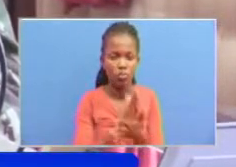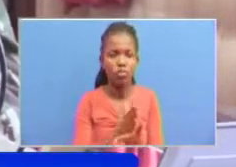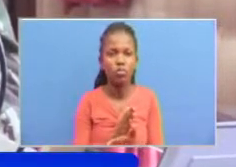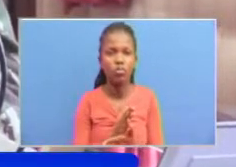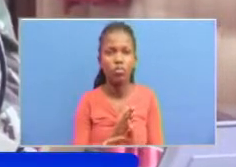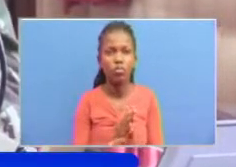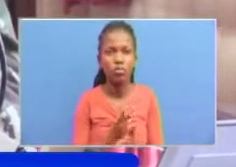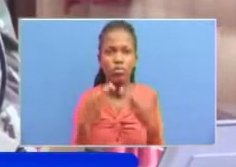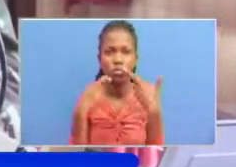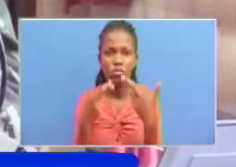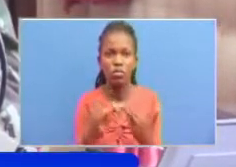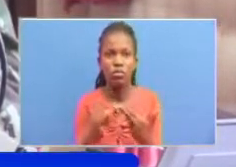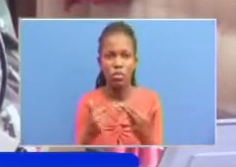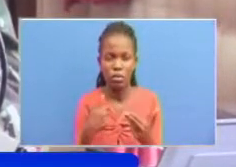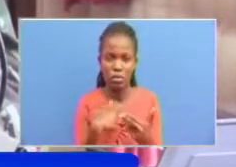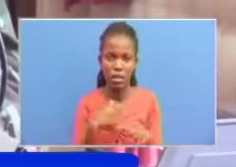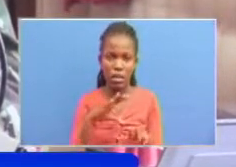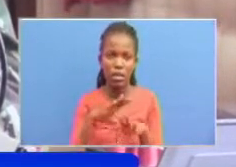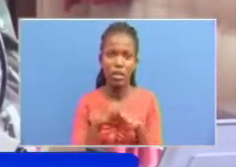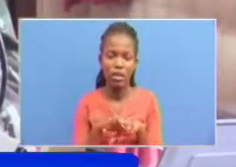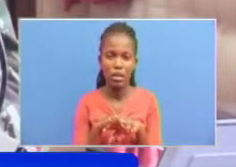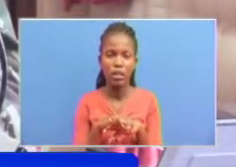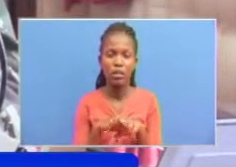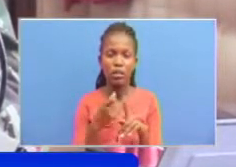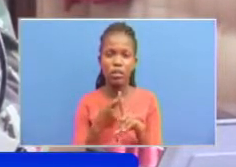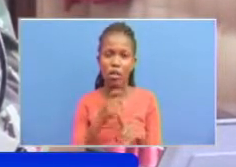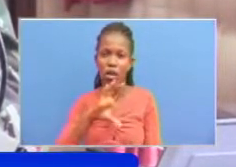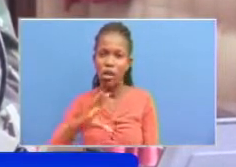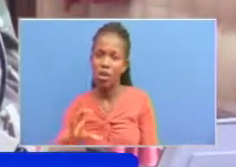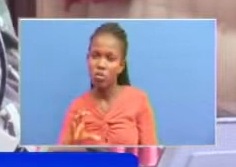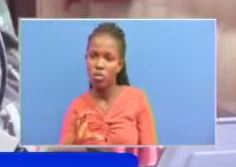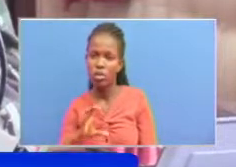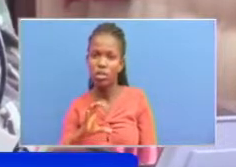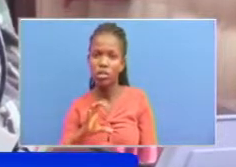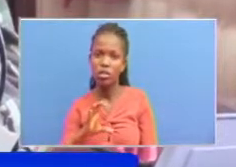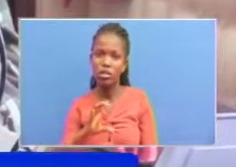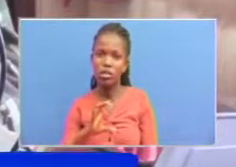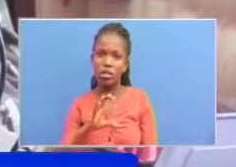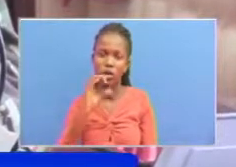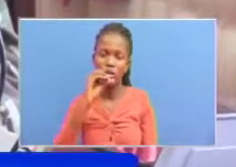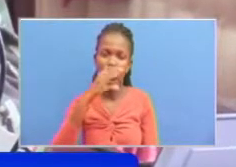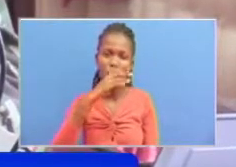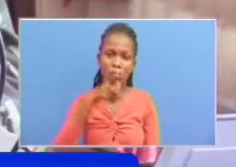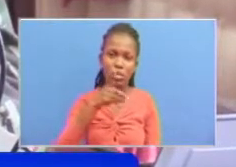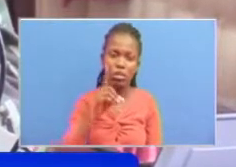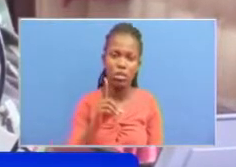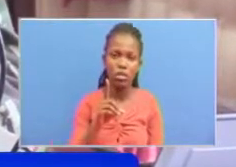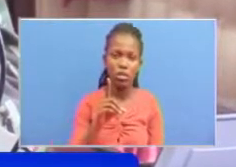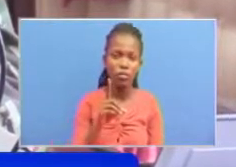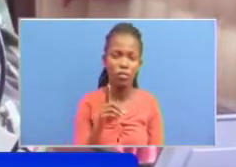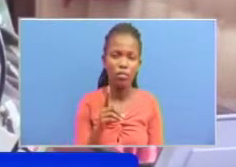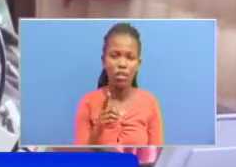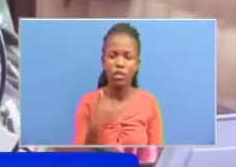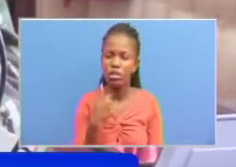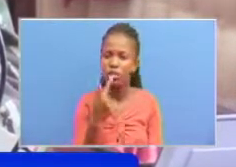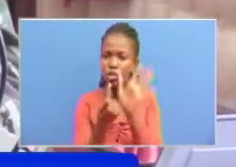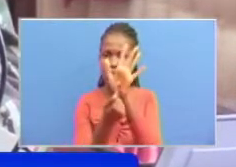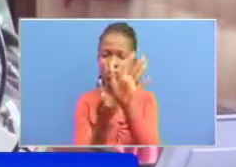zile reports ambaye nimepata kutoka county commander na deputy county commissioners wetu,